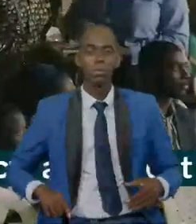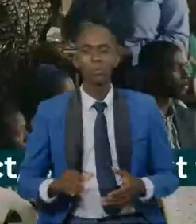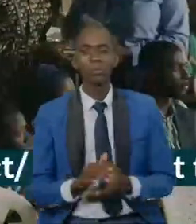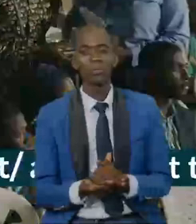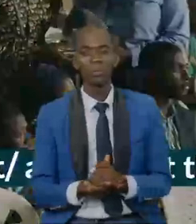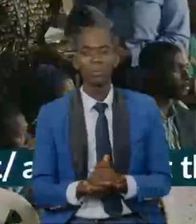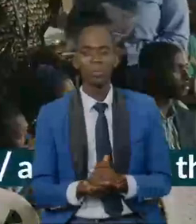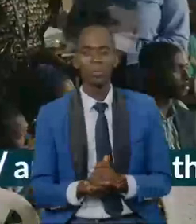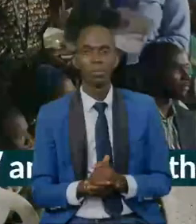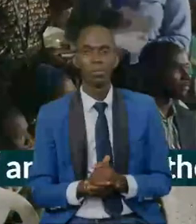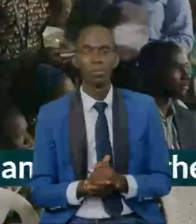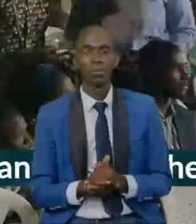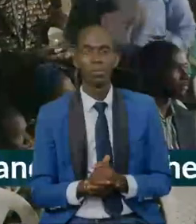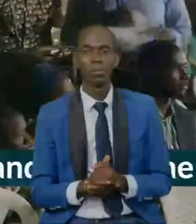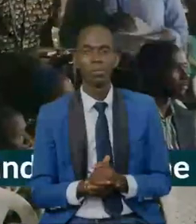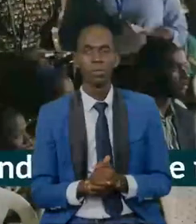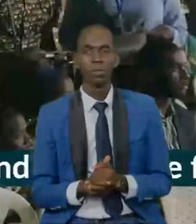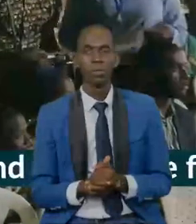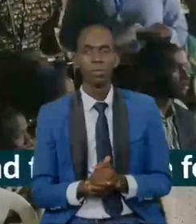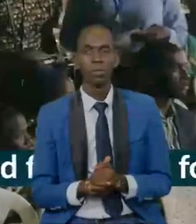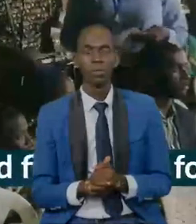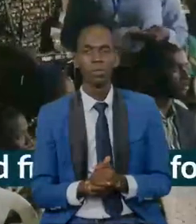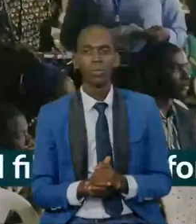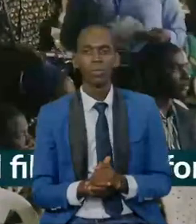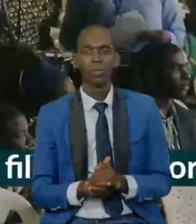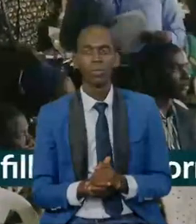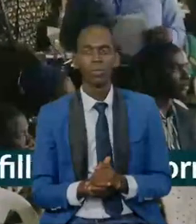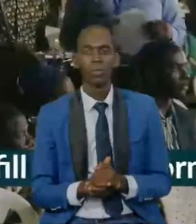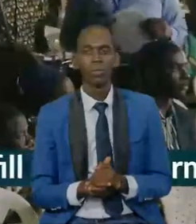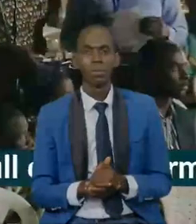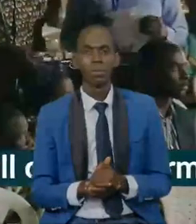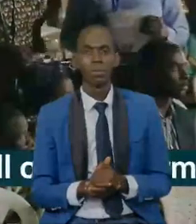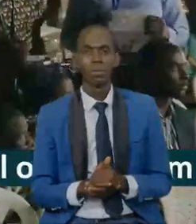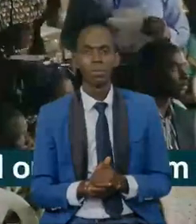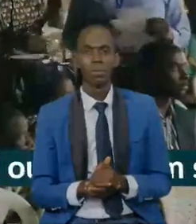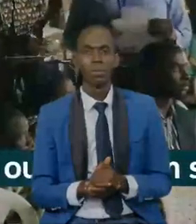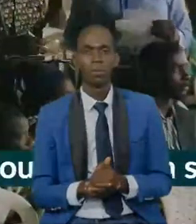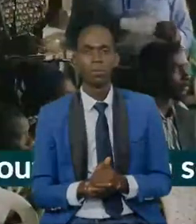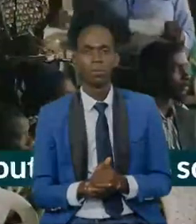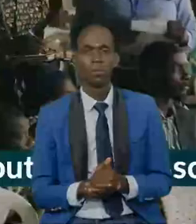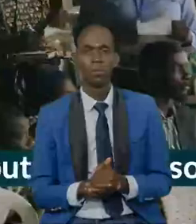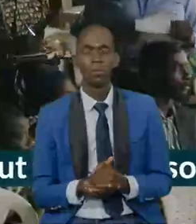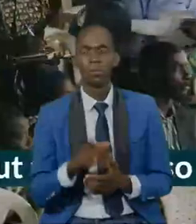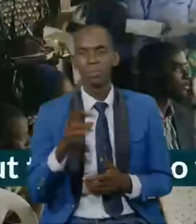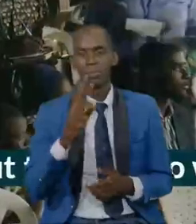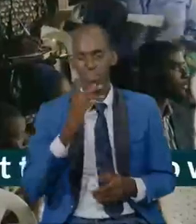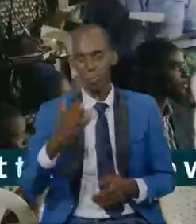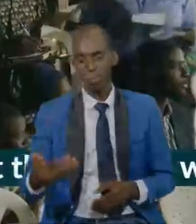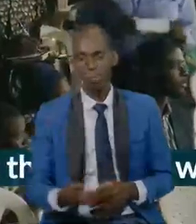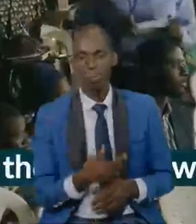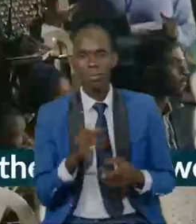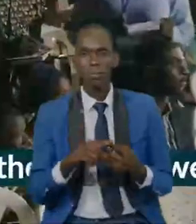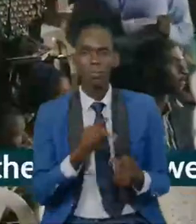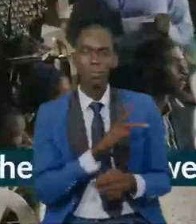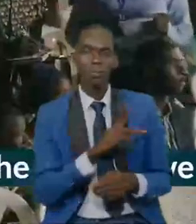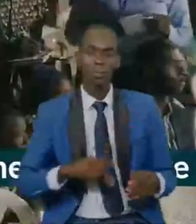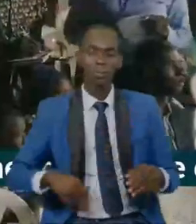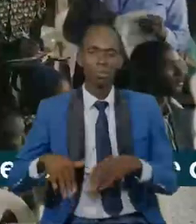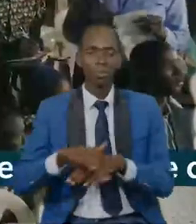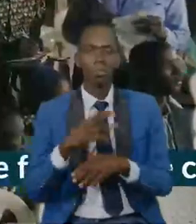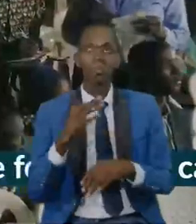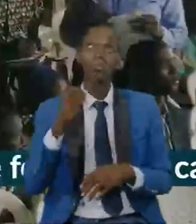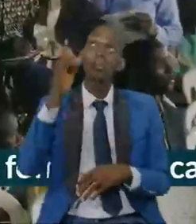Praise the Lord. Gloire à Dieu. Soyez les bienvenus dans le royaume de Dieu. Vous êtes les bienvenus au